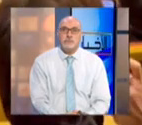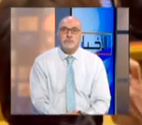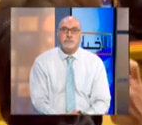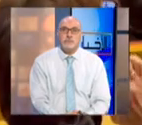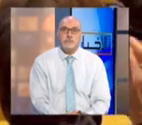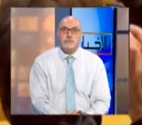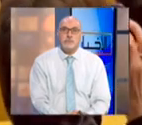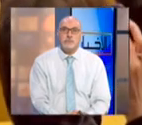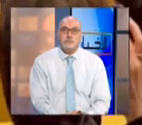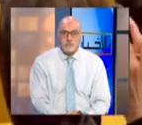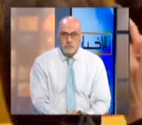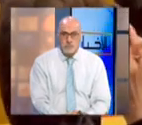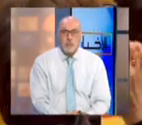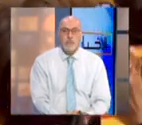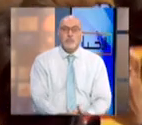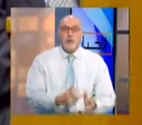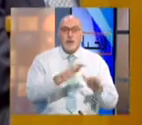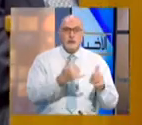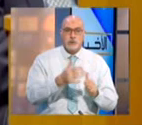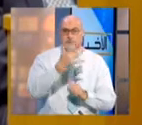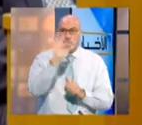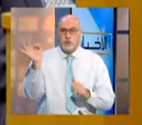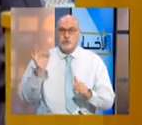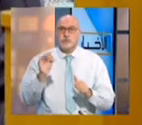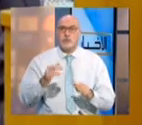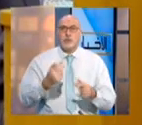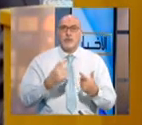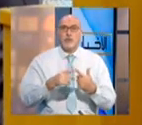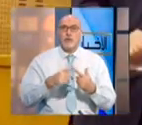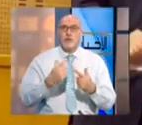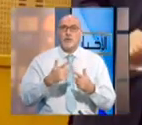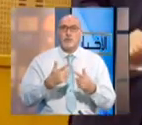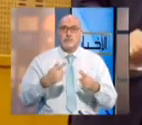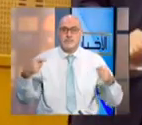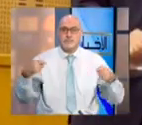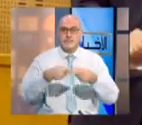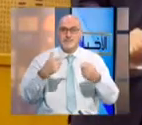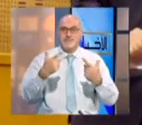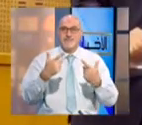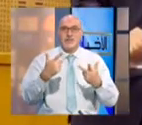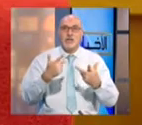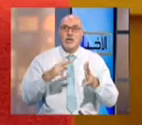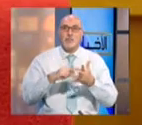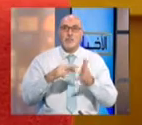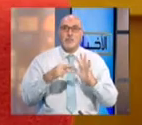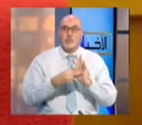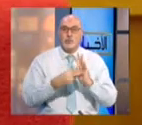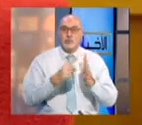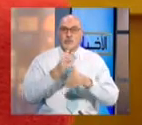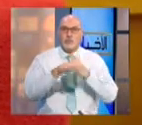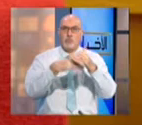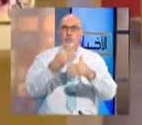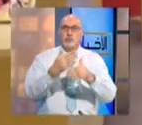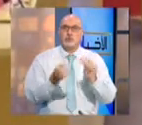نهج لقي ترحيب السفير الجزائري في فرنسا الذي دعا إلى إدراجه في إطار نظم الجزائر الجديدة وفي صالح تجسيد الزخم